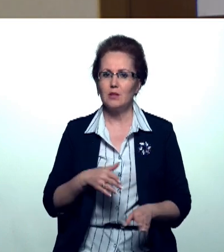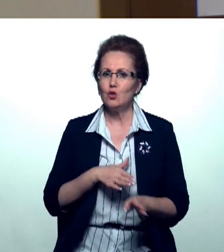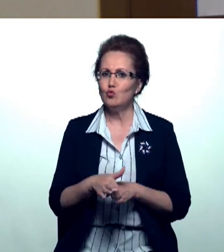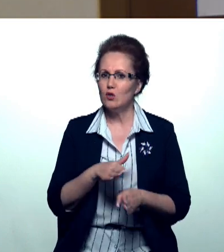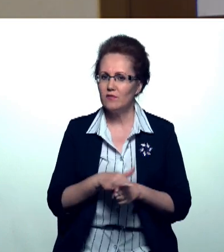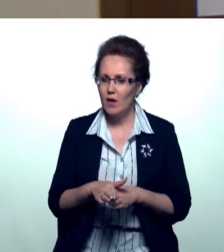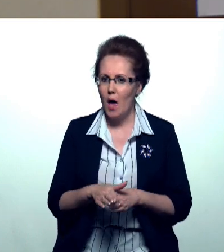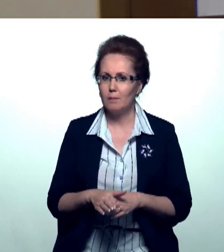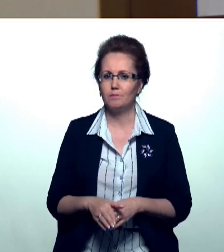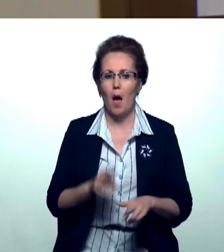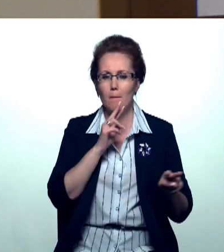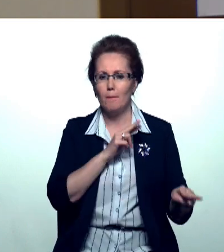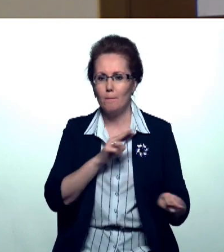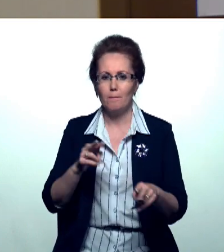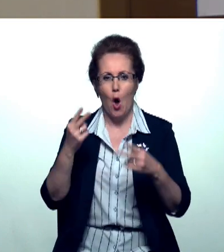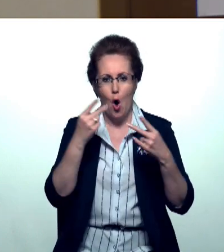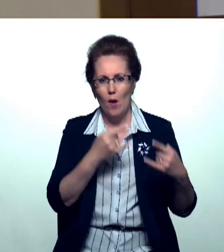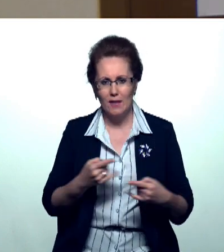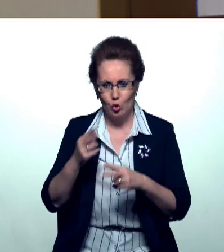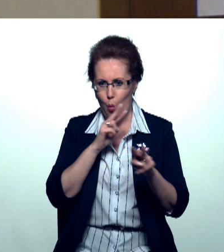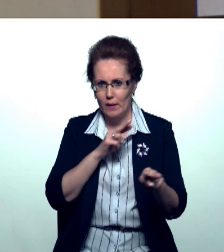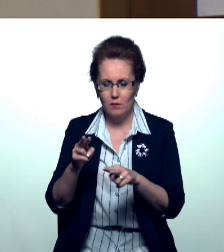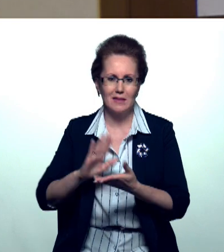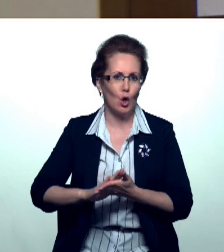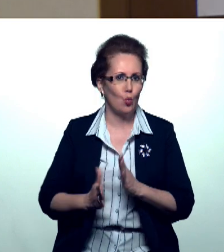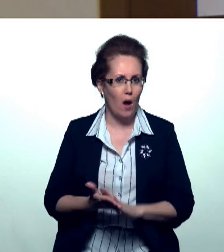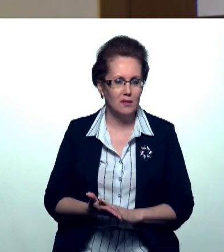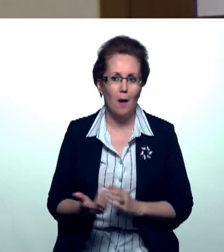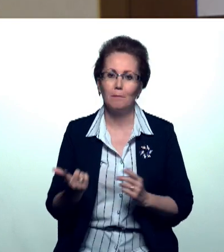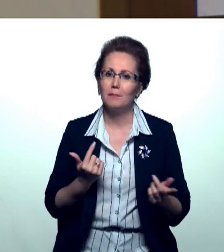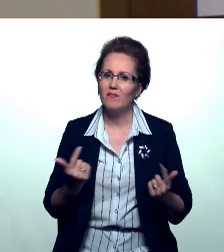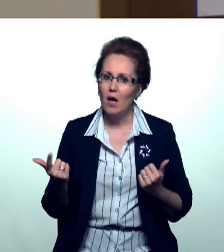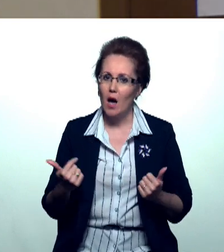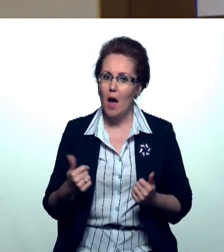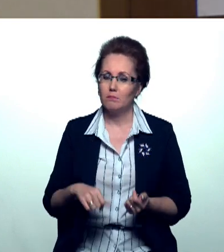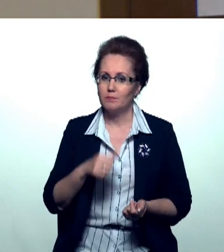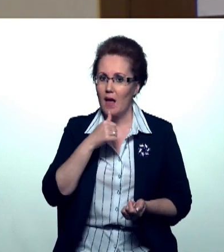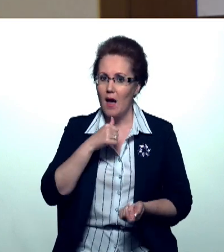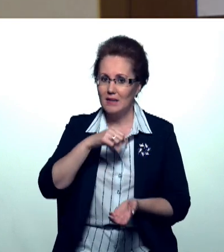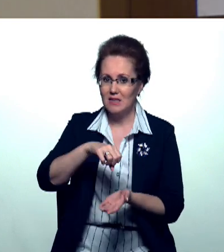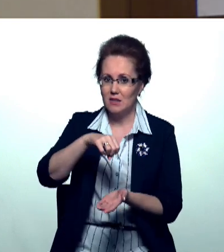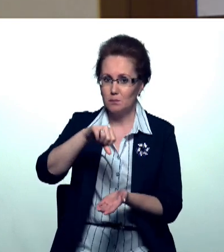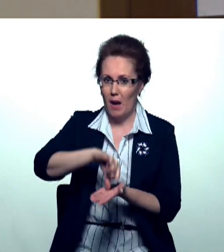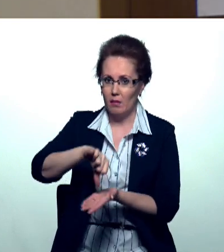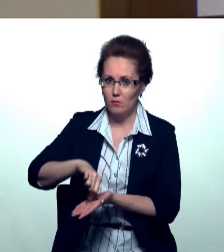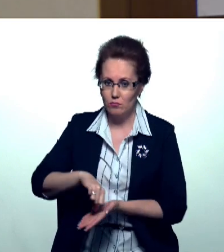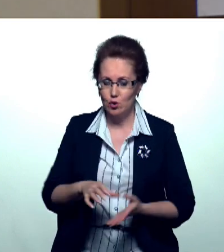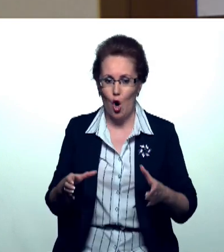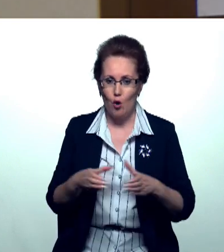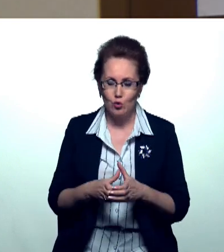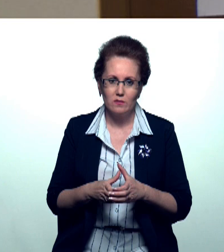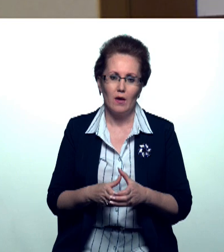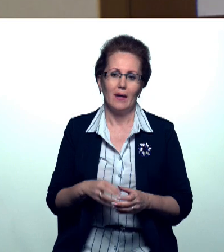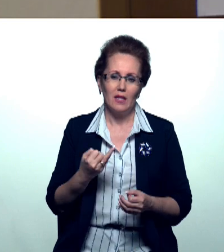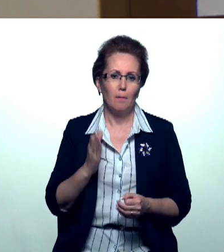осуществляем мониторинг этноконфессиональной ситуации, привлекаем экспертное сообщество для анализа, оценки